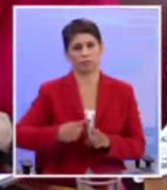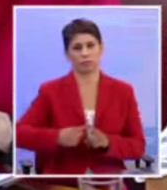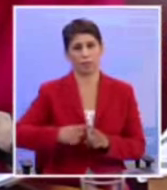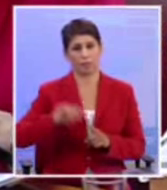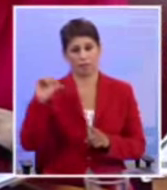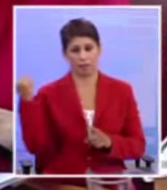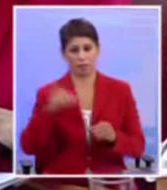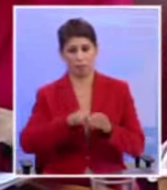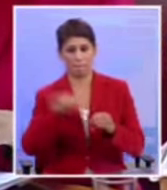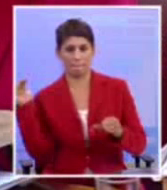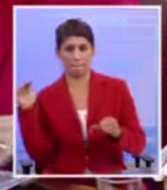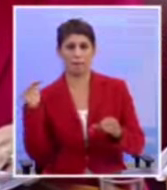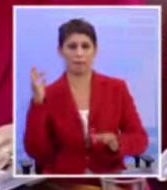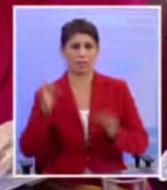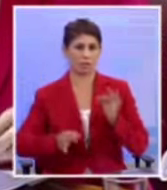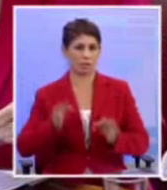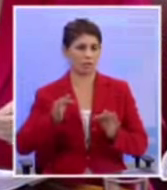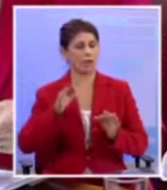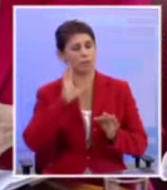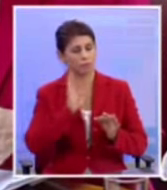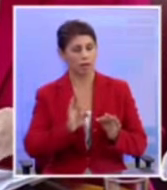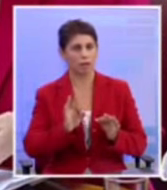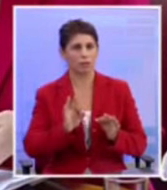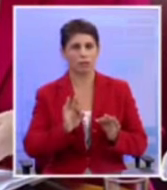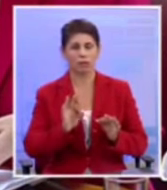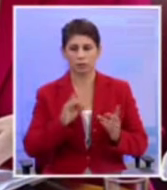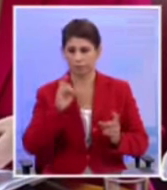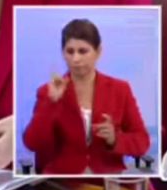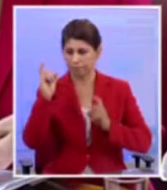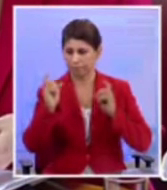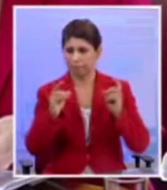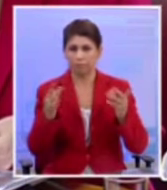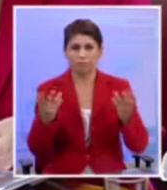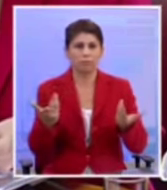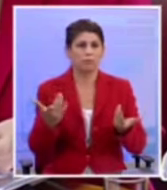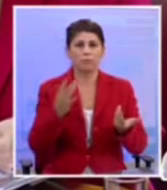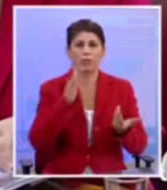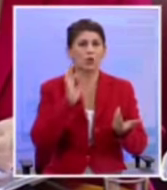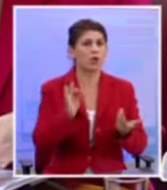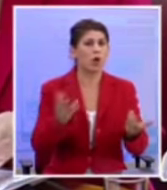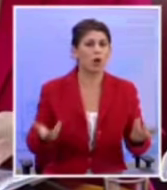χθεσινή αποχώρηση και όλες από τις συζητήσεις, πραγματικά κανείς απορεί ποια είναι η σκοπιμότητα